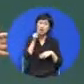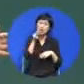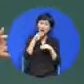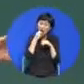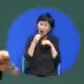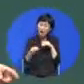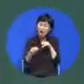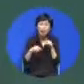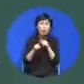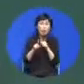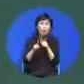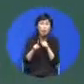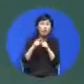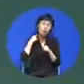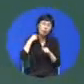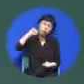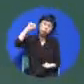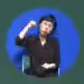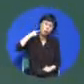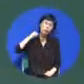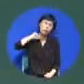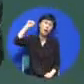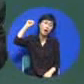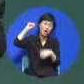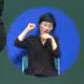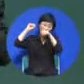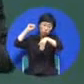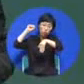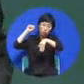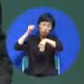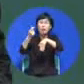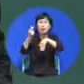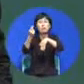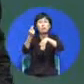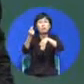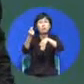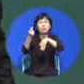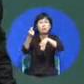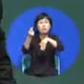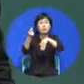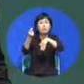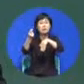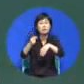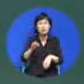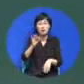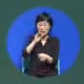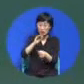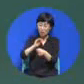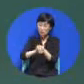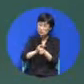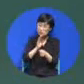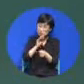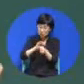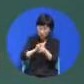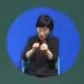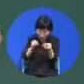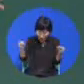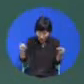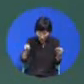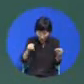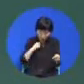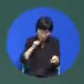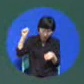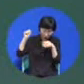other words, you will be killed by hanging on a tree. 그 But there is a saying, or there are